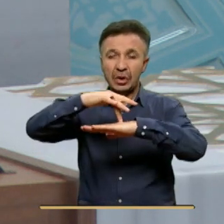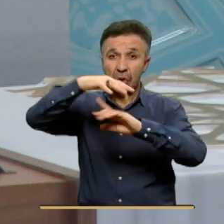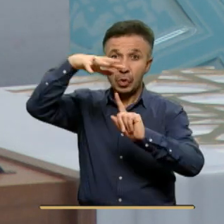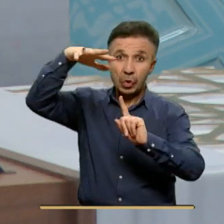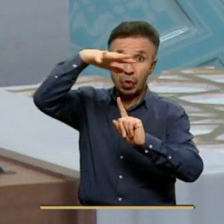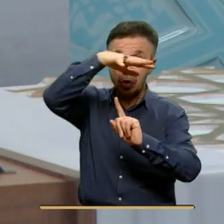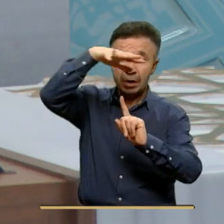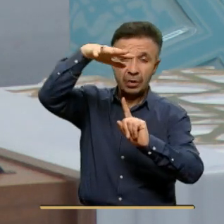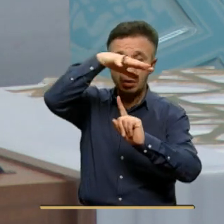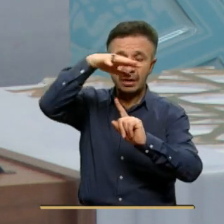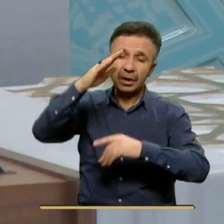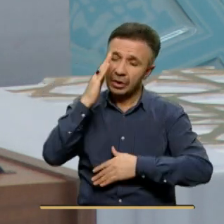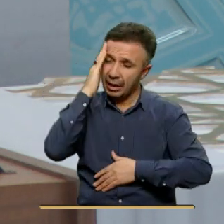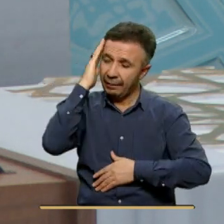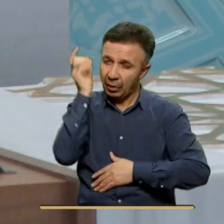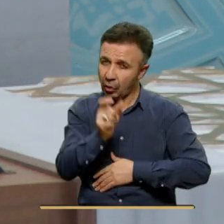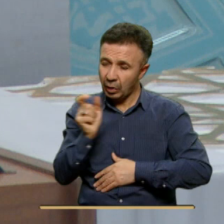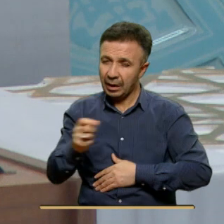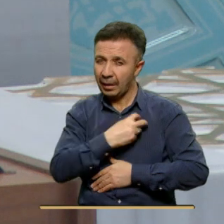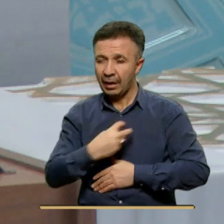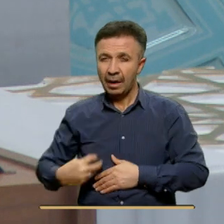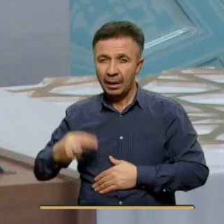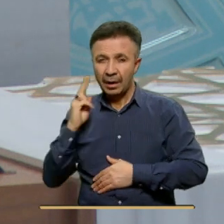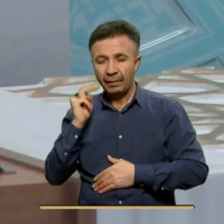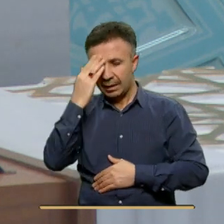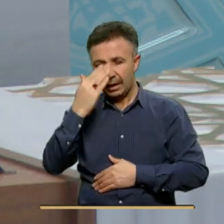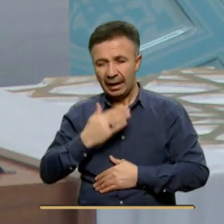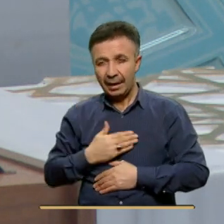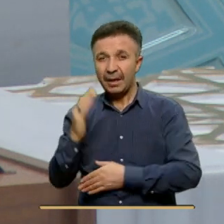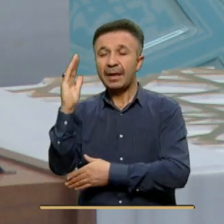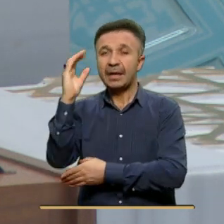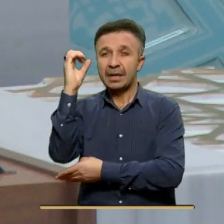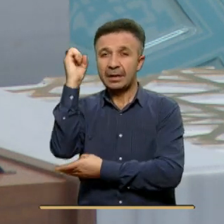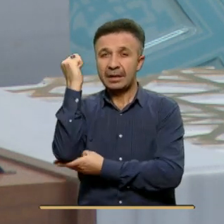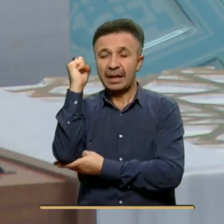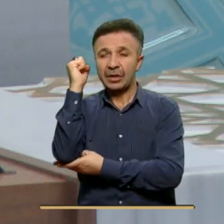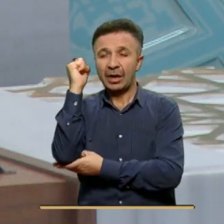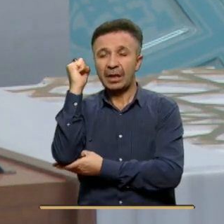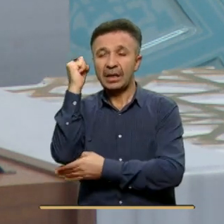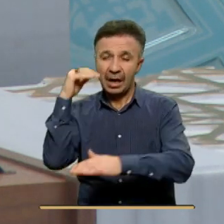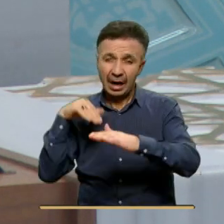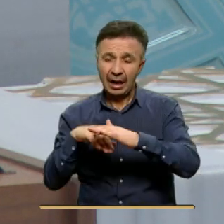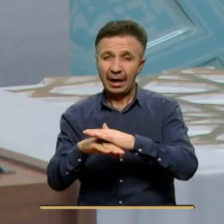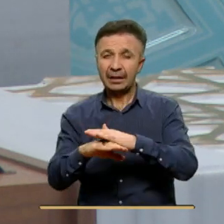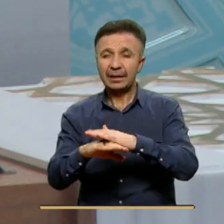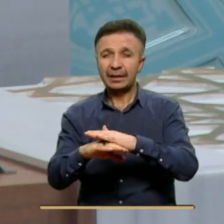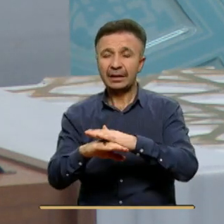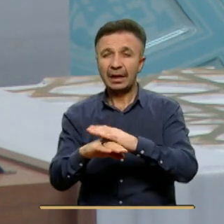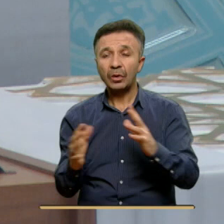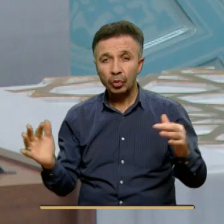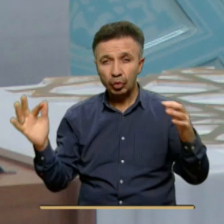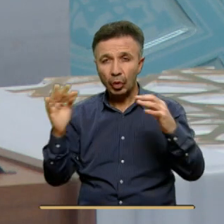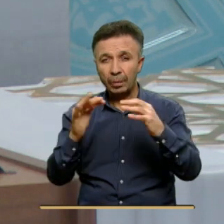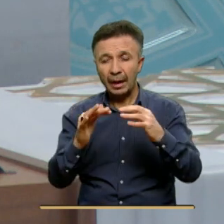sevgili Peygamber Efendimizin sancağı altında haşru cem olan bahtiyar ümmetinden